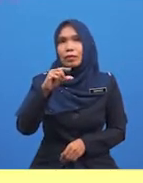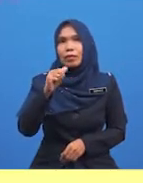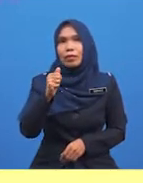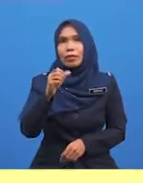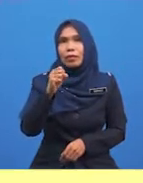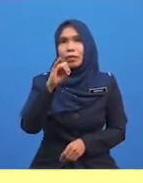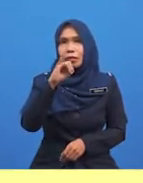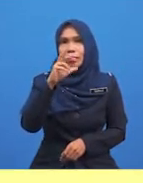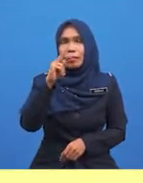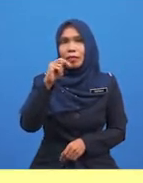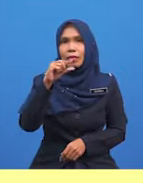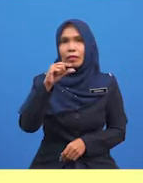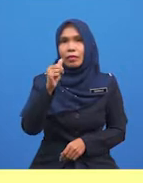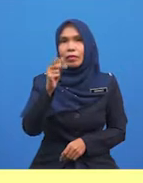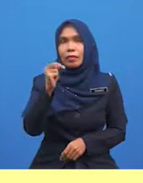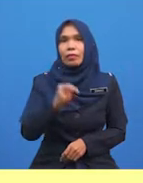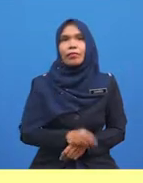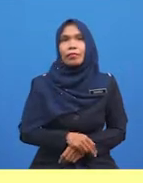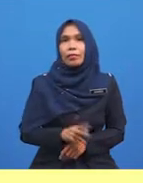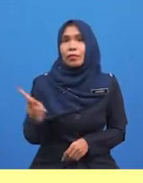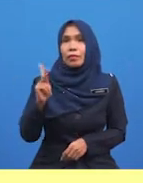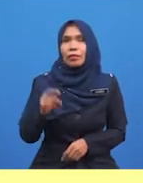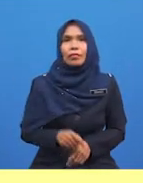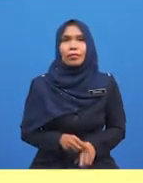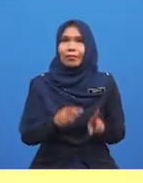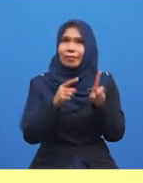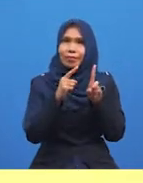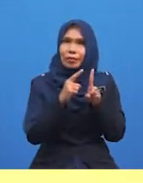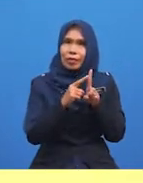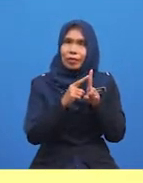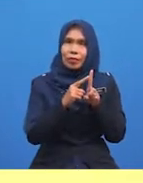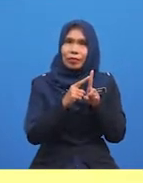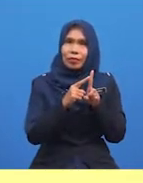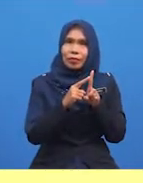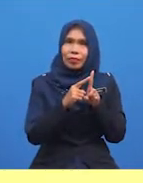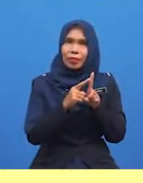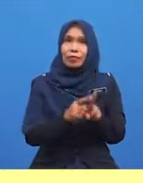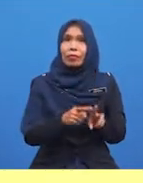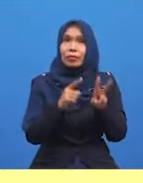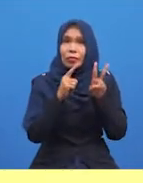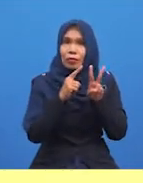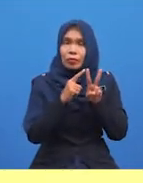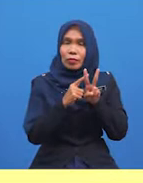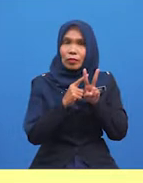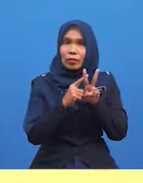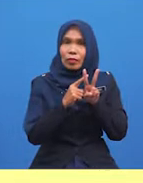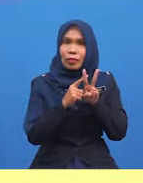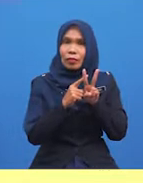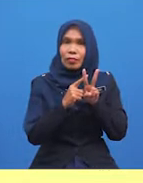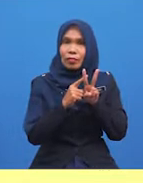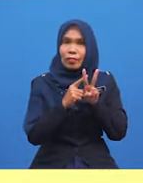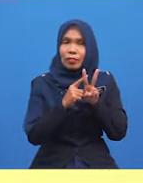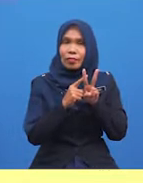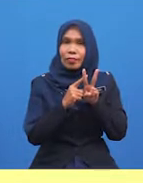sama. Dua, orang yang sama tidak terlibat dalam pengurusan lebih dari satu